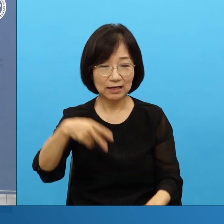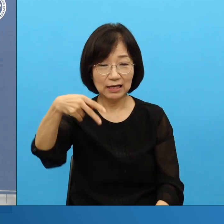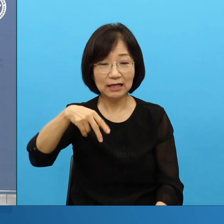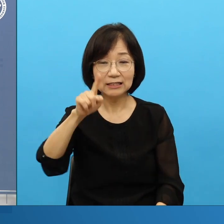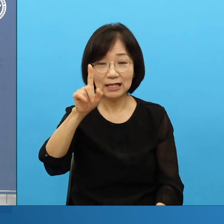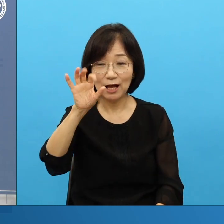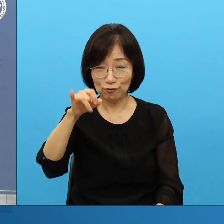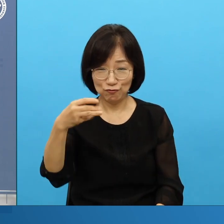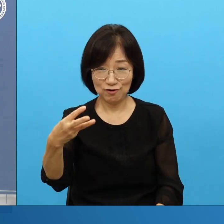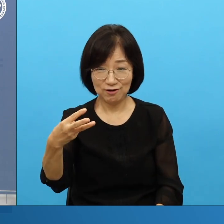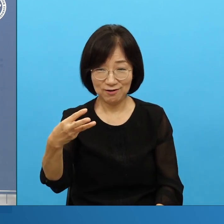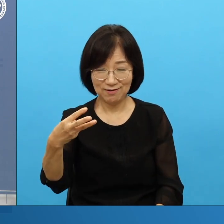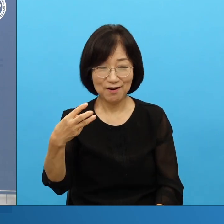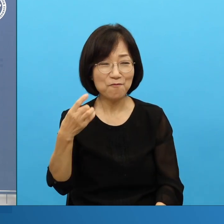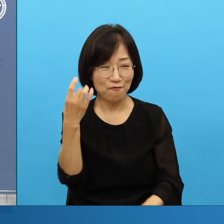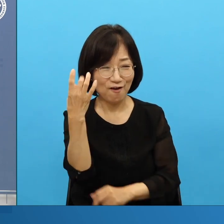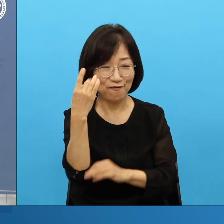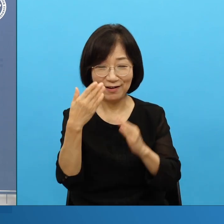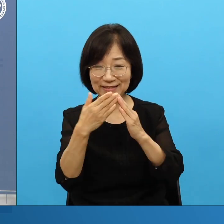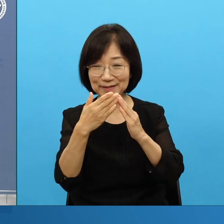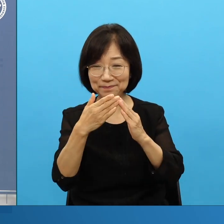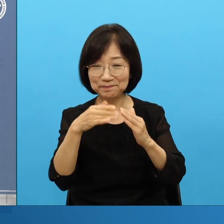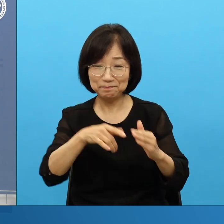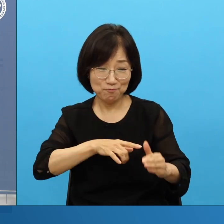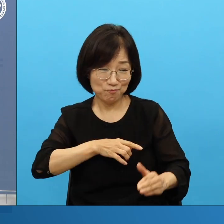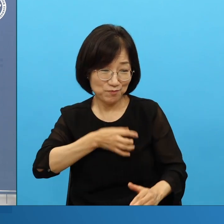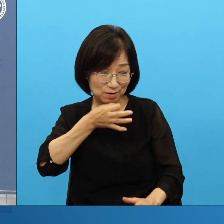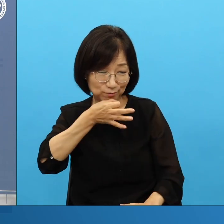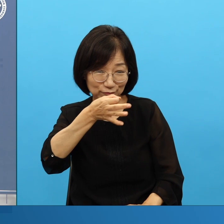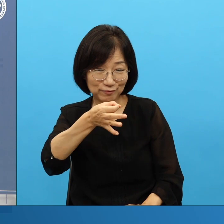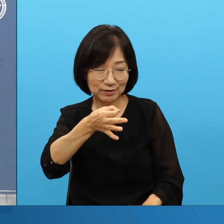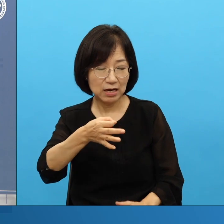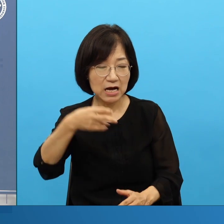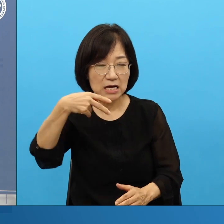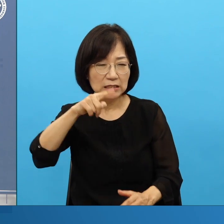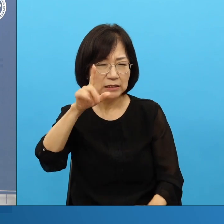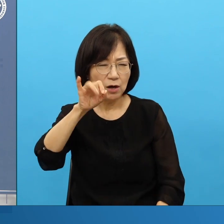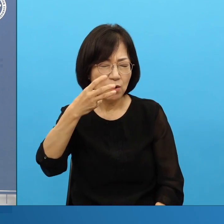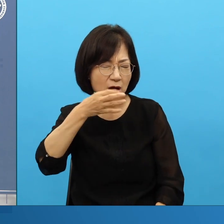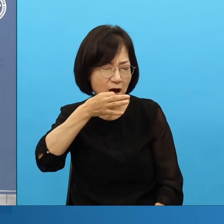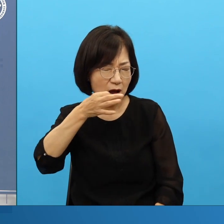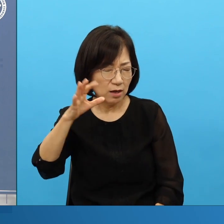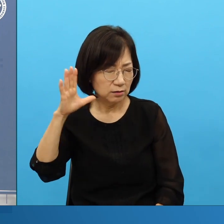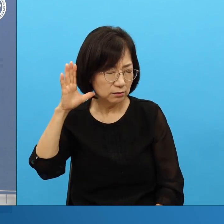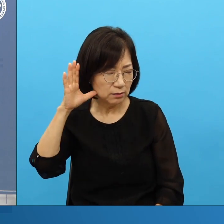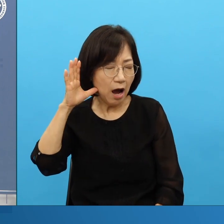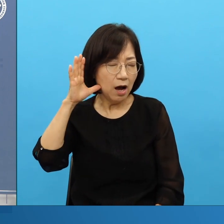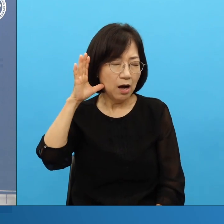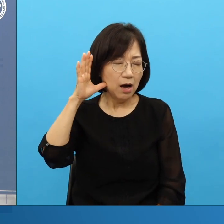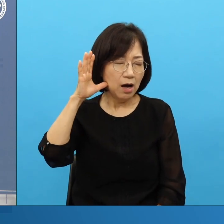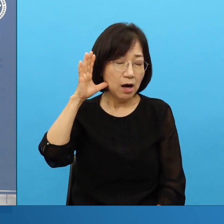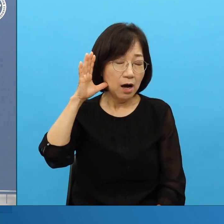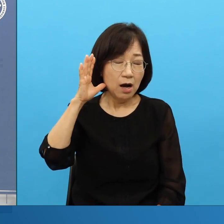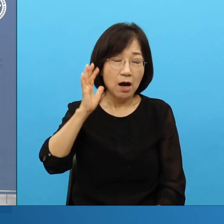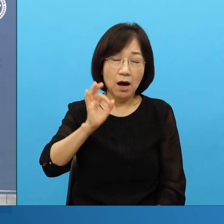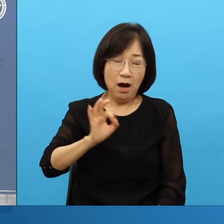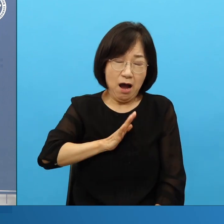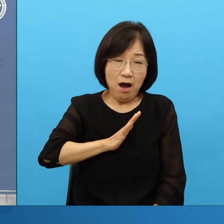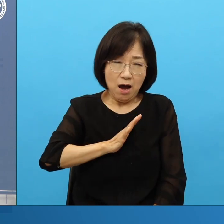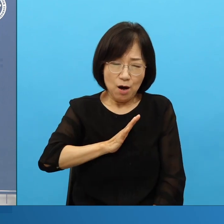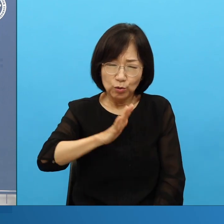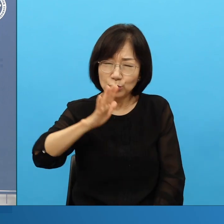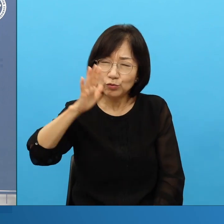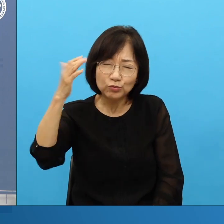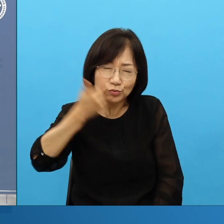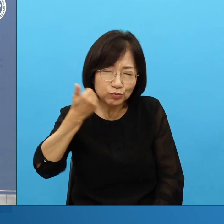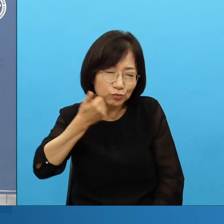And then the name that was called by his family 얼마나 members, 놀랐겠어요. a voice called out saying, Saul, Saul. 누구십니까? He was so shocked, and he said, who are